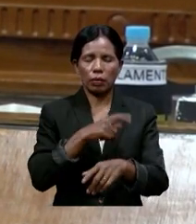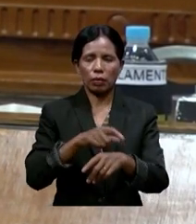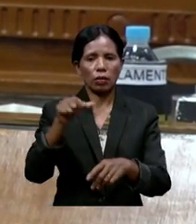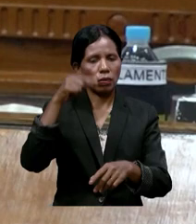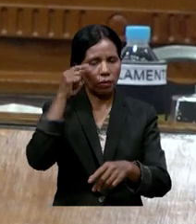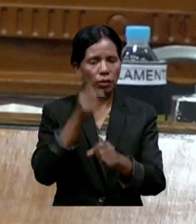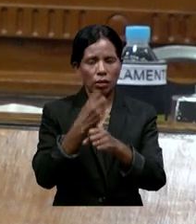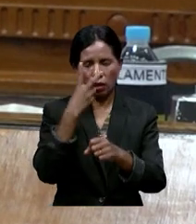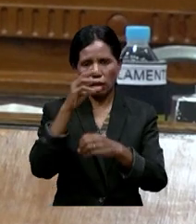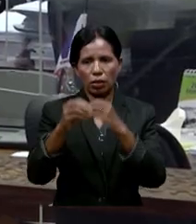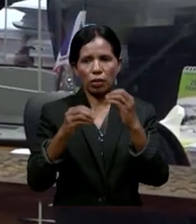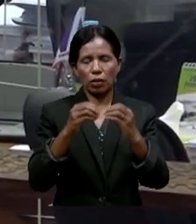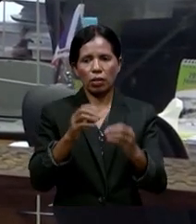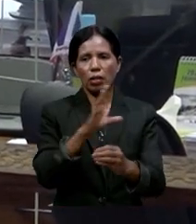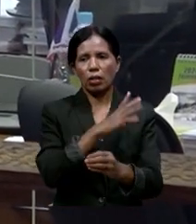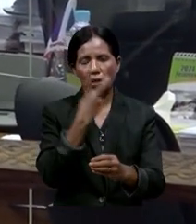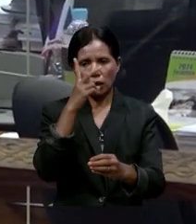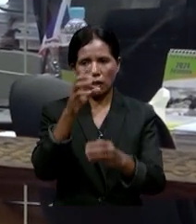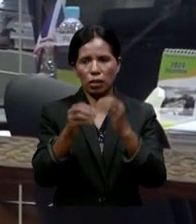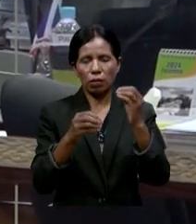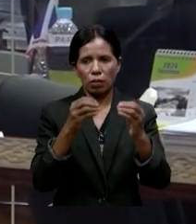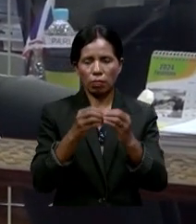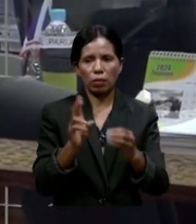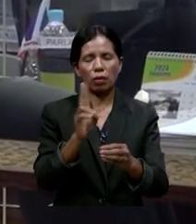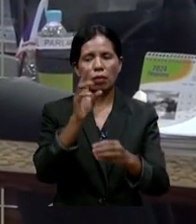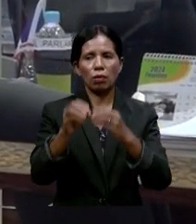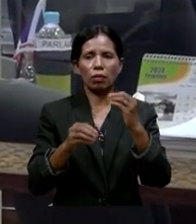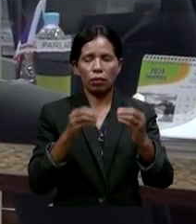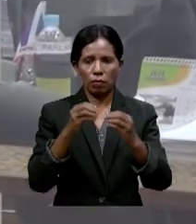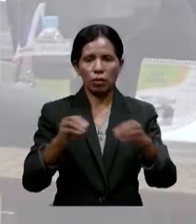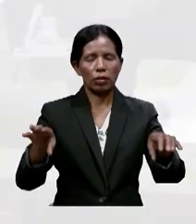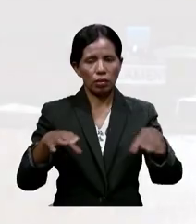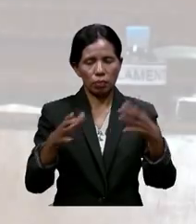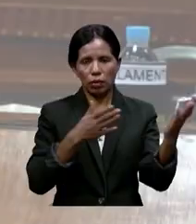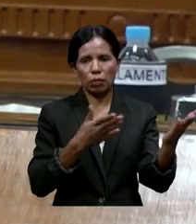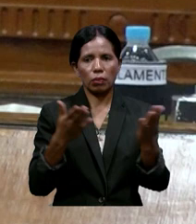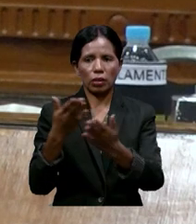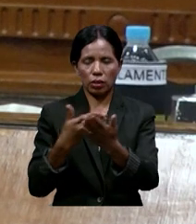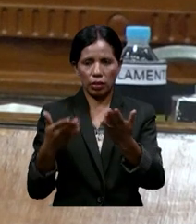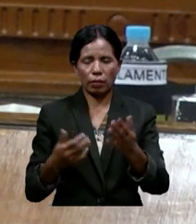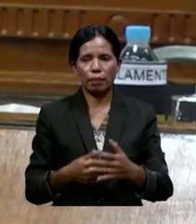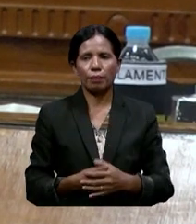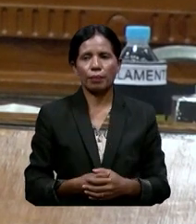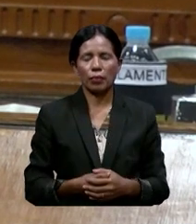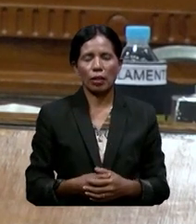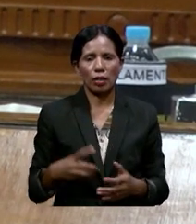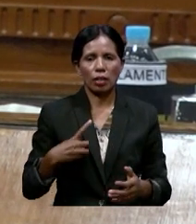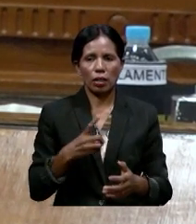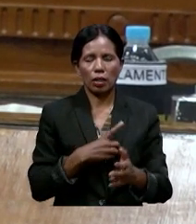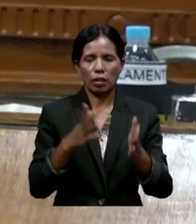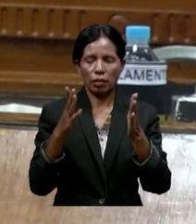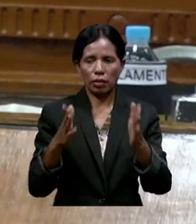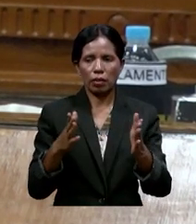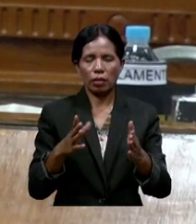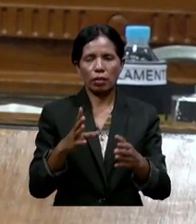sei halo avaliasaun kodi hare aplikasaun sira relaciona ho servisu importasaun cantina niniang señora deputada